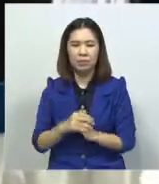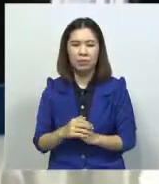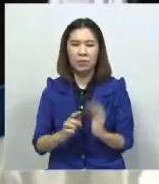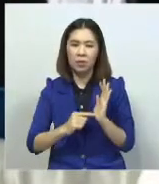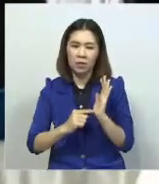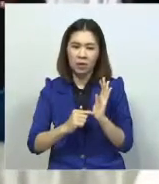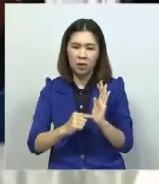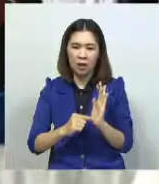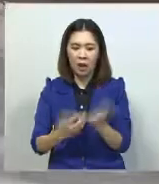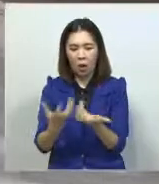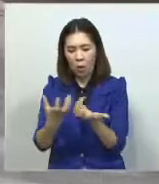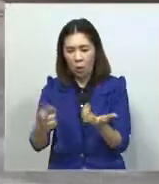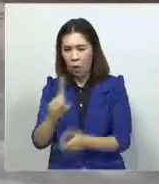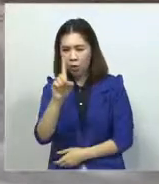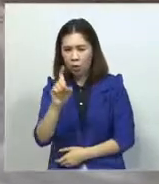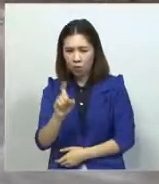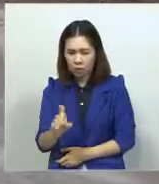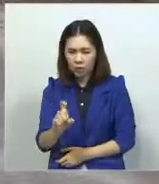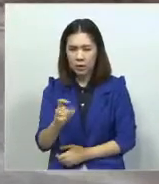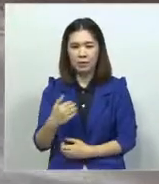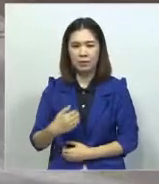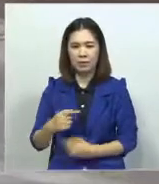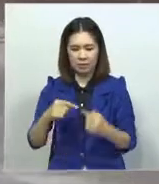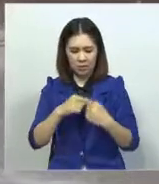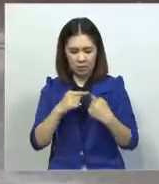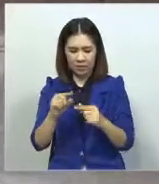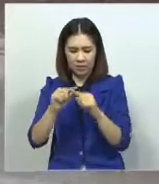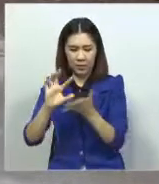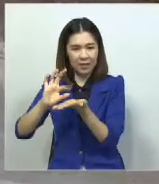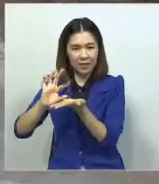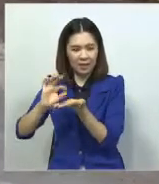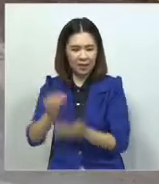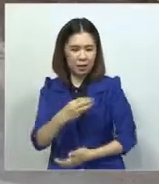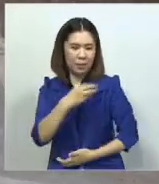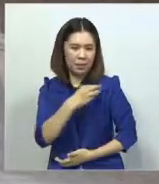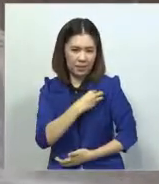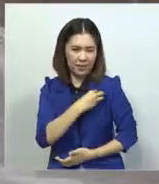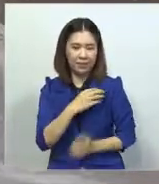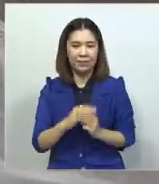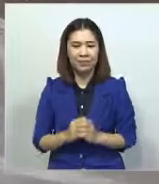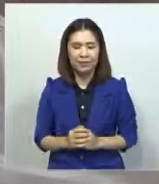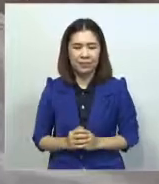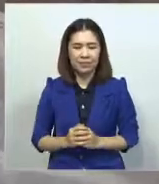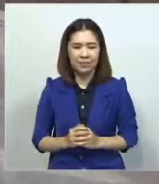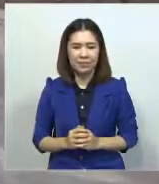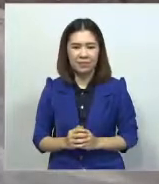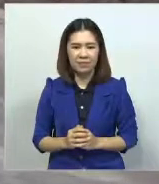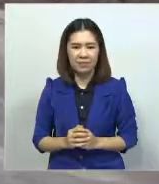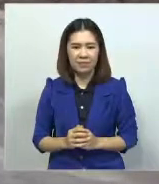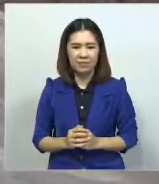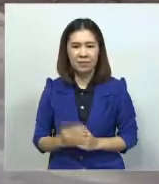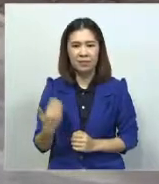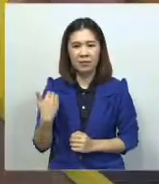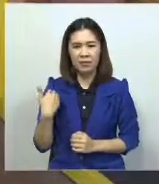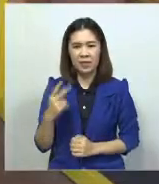าจะเป็นวัตถุต้องสงสัยแล้วก็มีการให้สติ๊กเกอร์ติดหน้าอกเพื่อแสดงสัญลักษณ์ด้วยทางด้านของพันตำรวจโทหม่อมหล